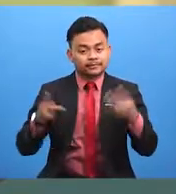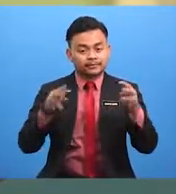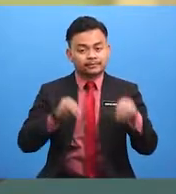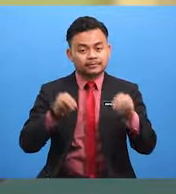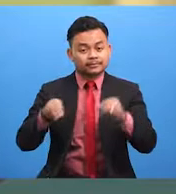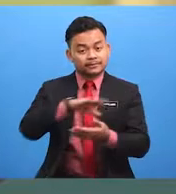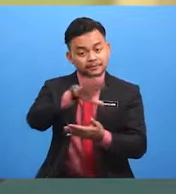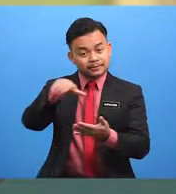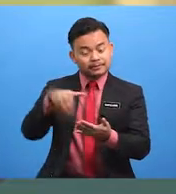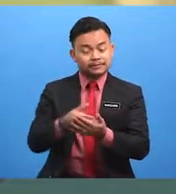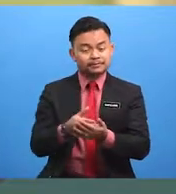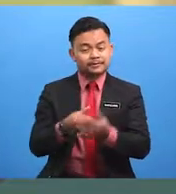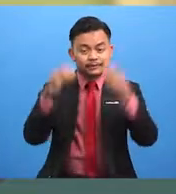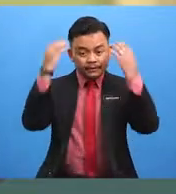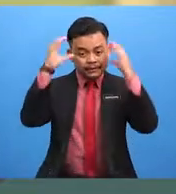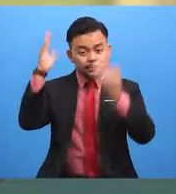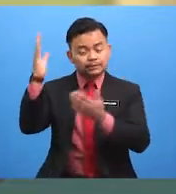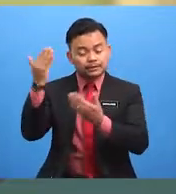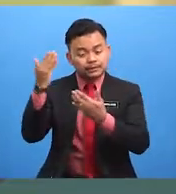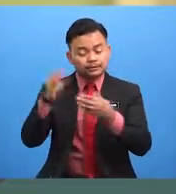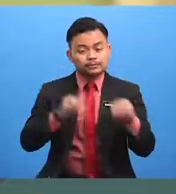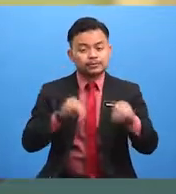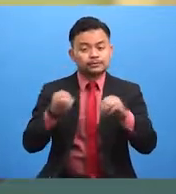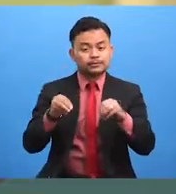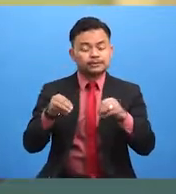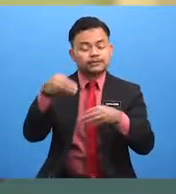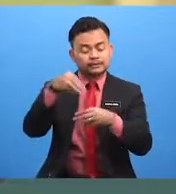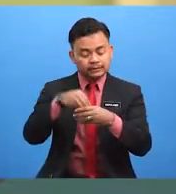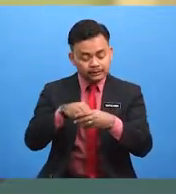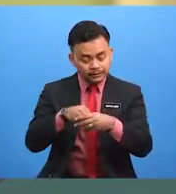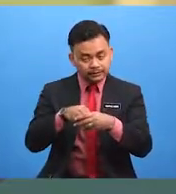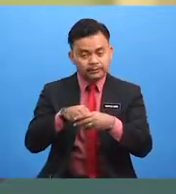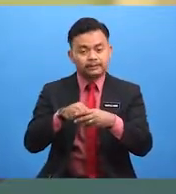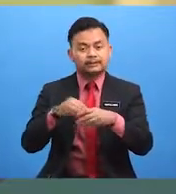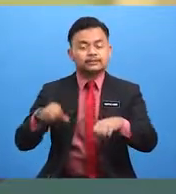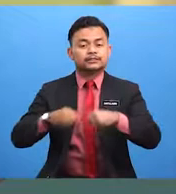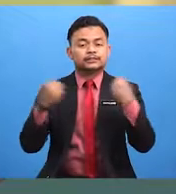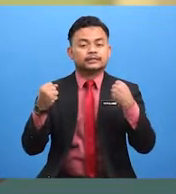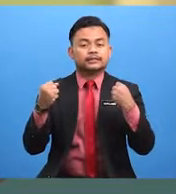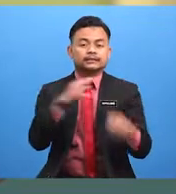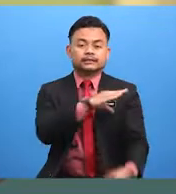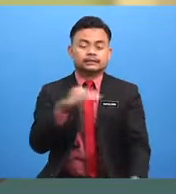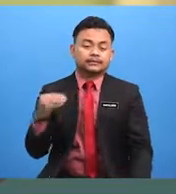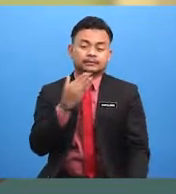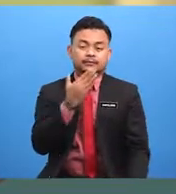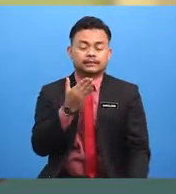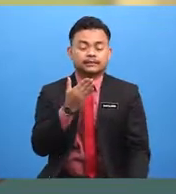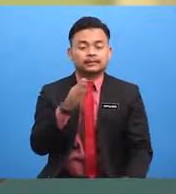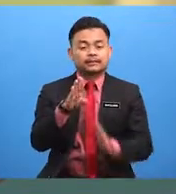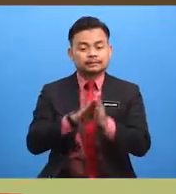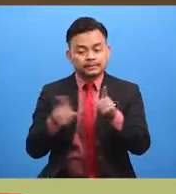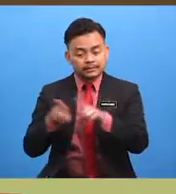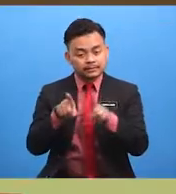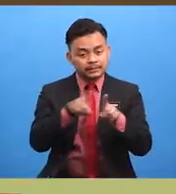semua? Saya harap murid-murid berada dalam keadaan yang sihat dan baik di samping keluarga